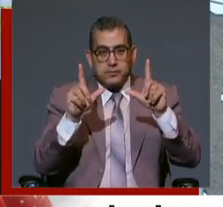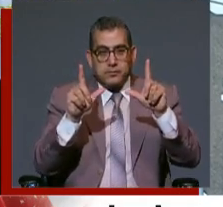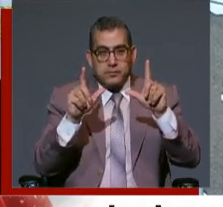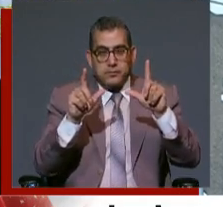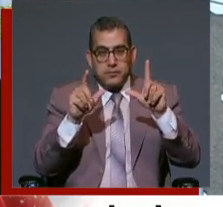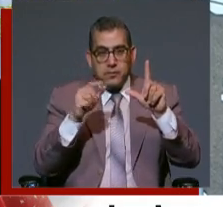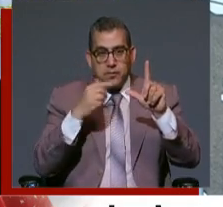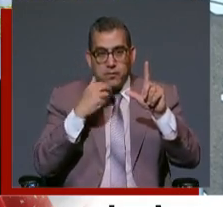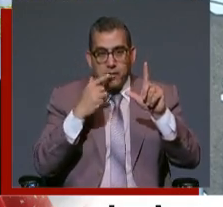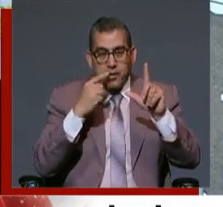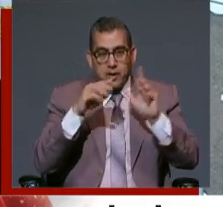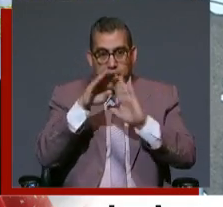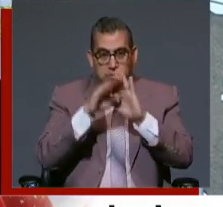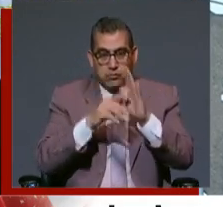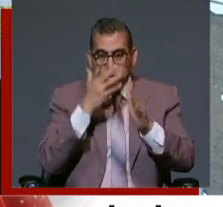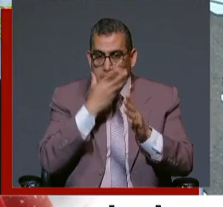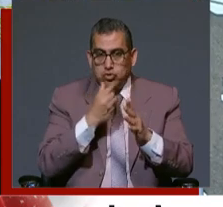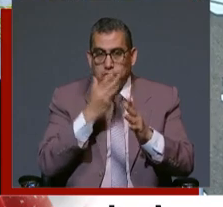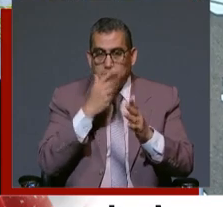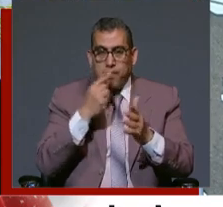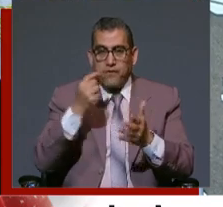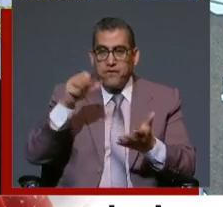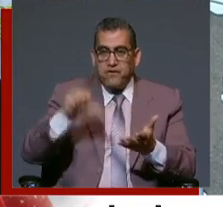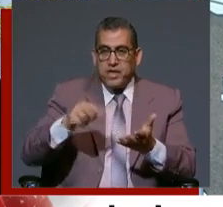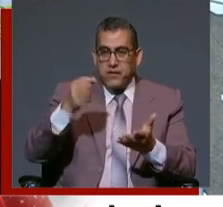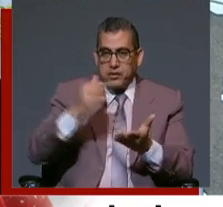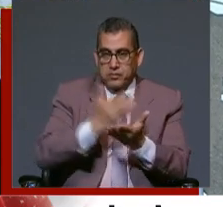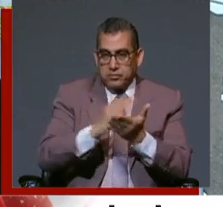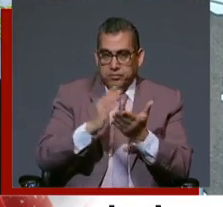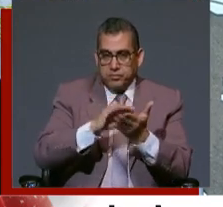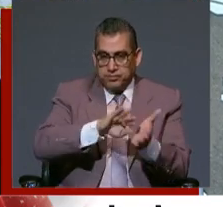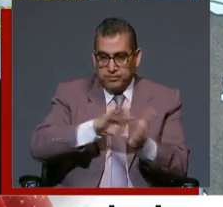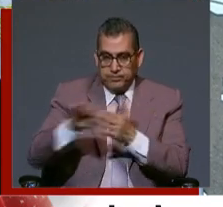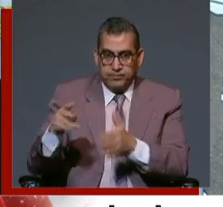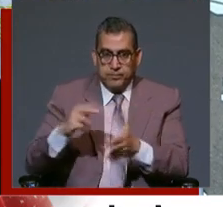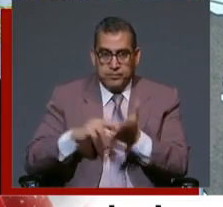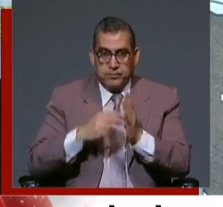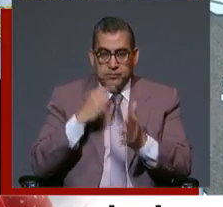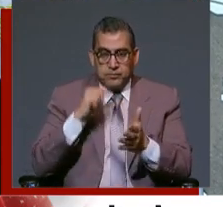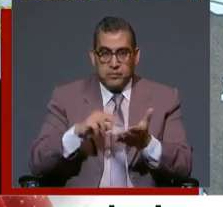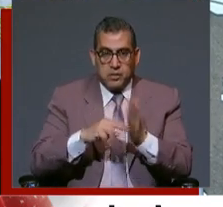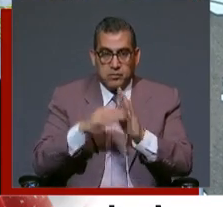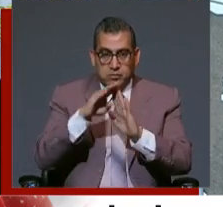المنع الكامل لكل أشكال الفساد والإفراط في